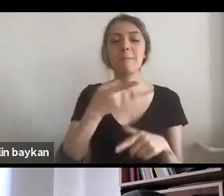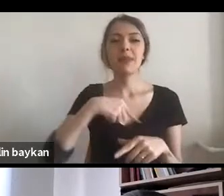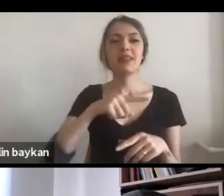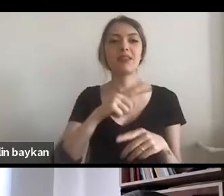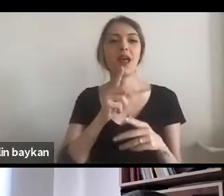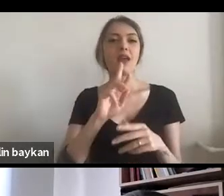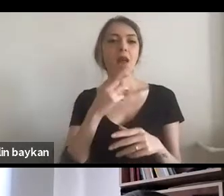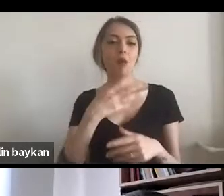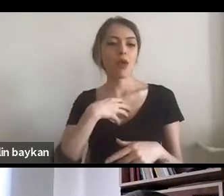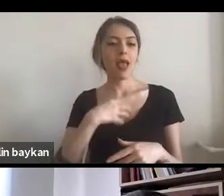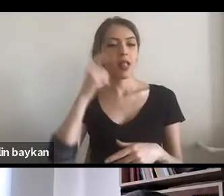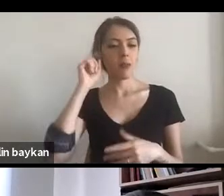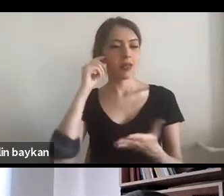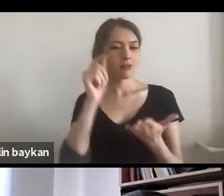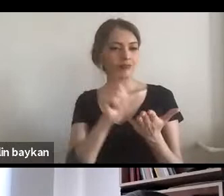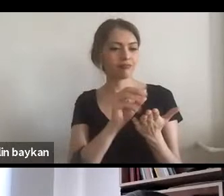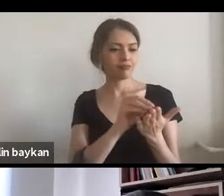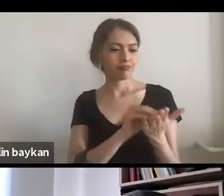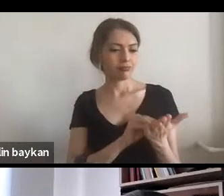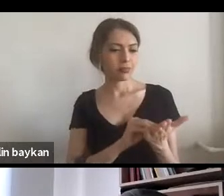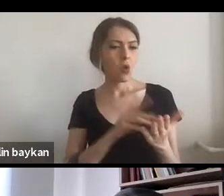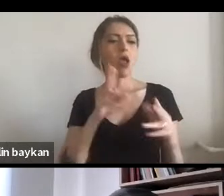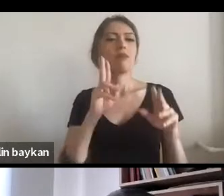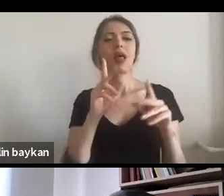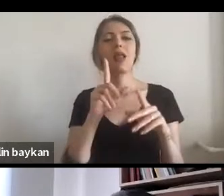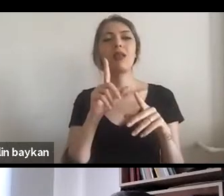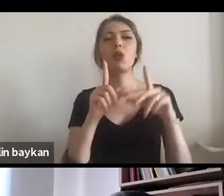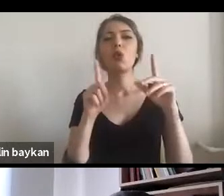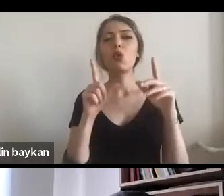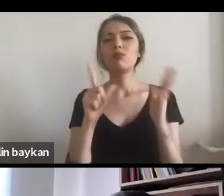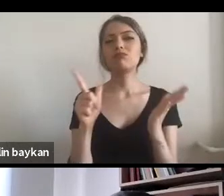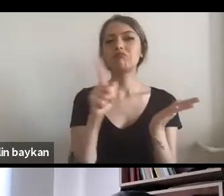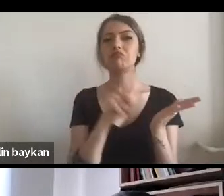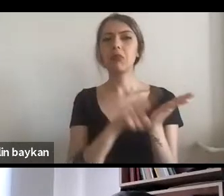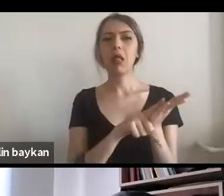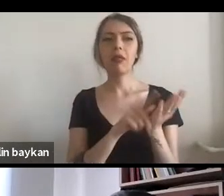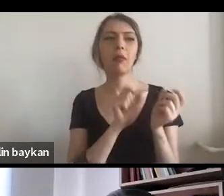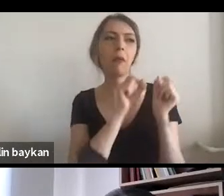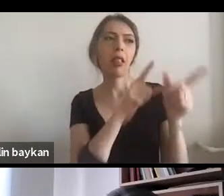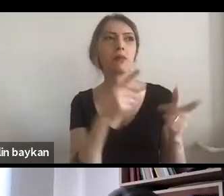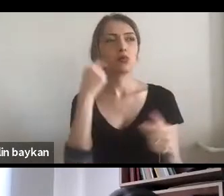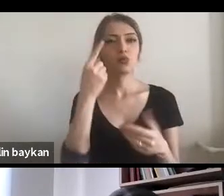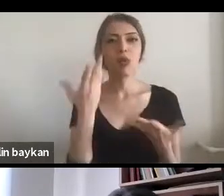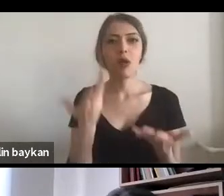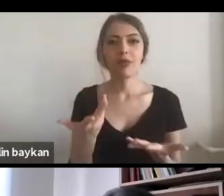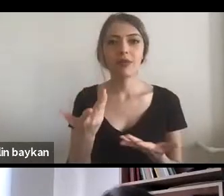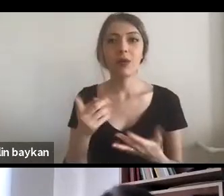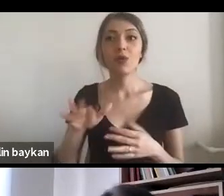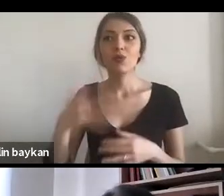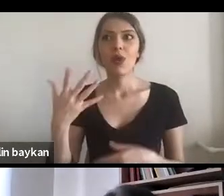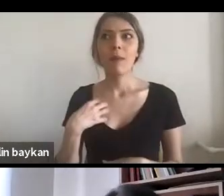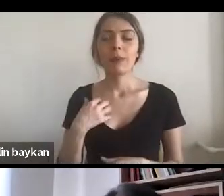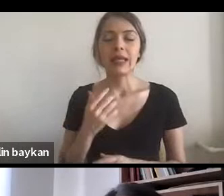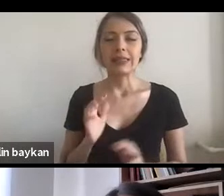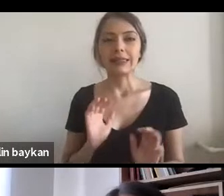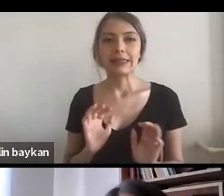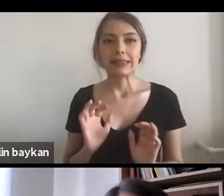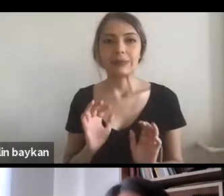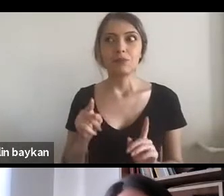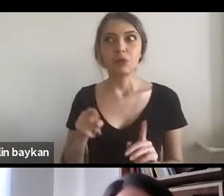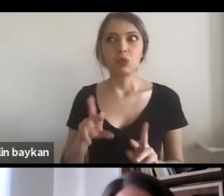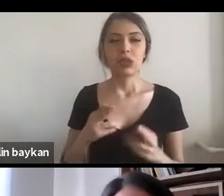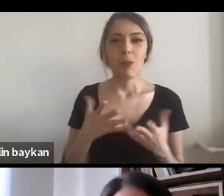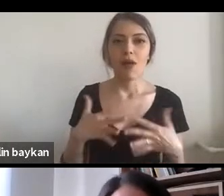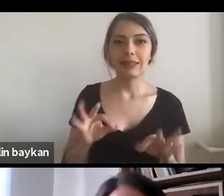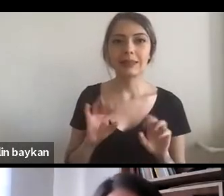bahsetmiyorduk. O zaman kişisel olarak ben bu raporu hazırlayabilir miyiz diye biraz tedirgin oldum. Çünkü